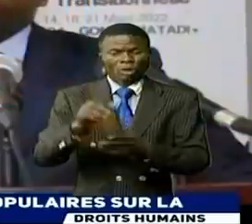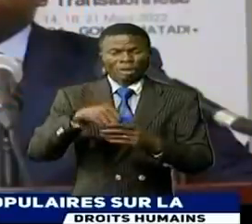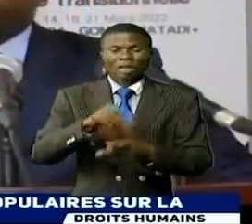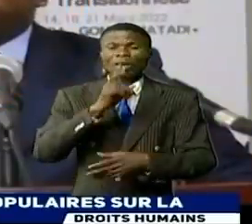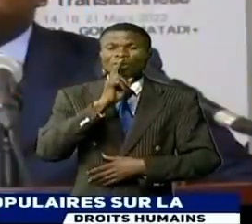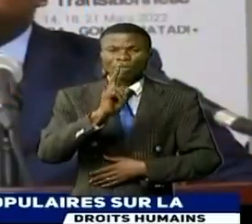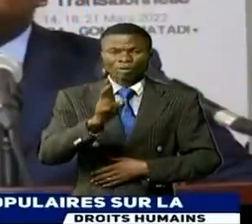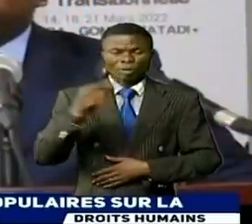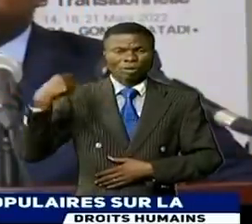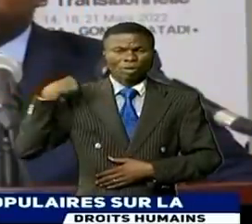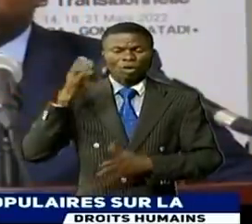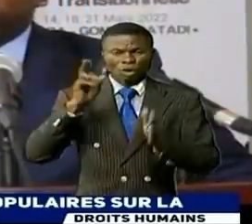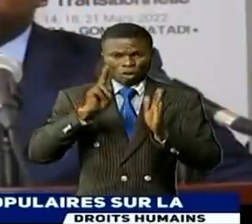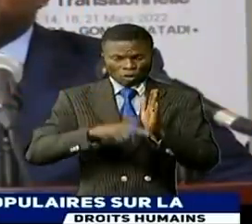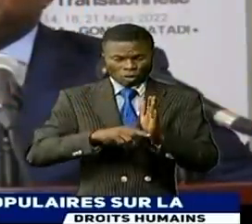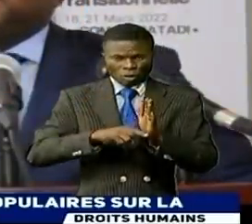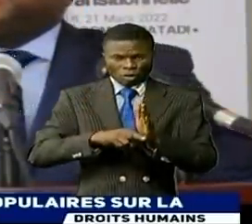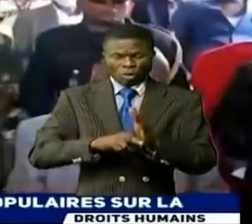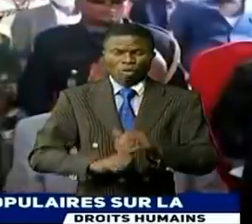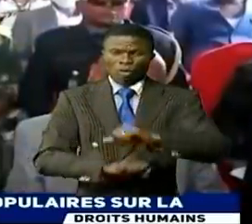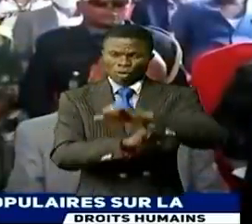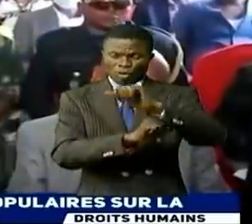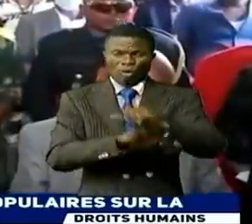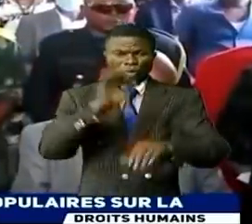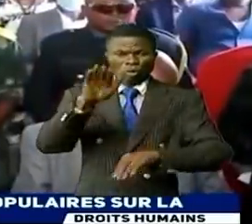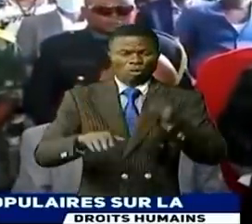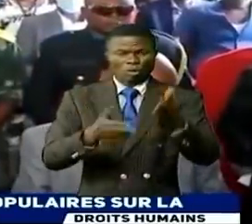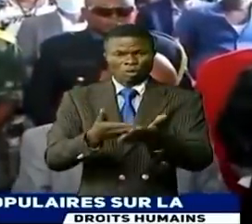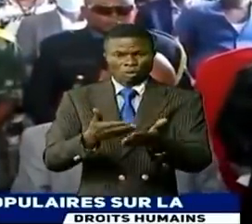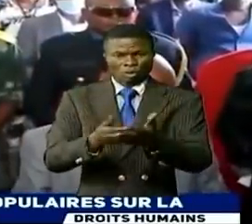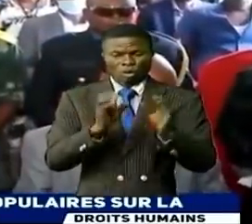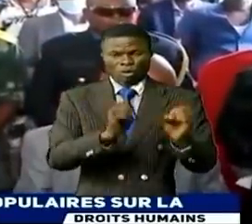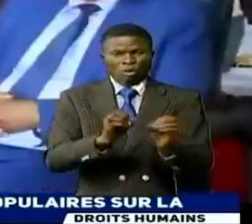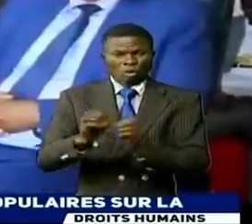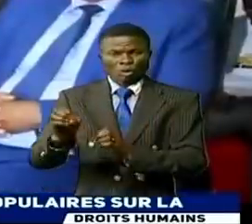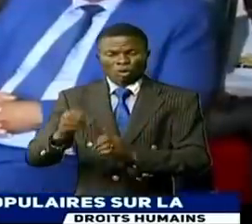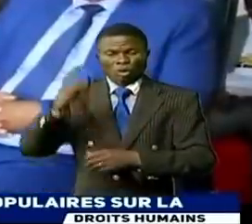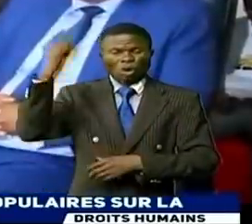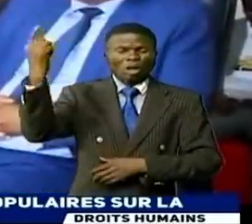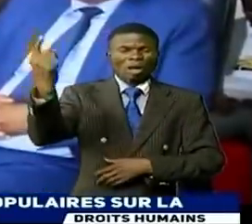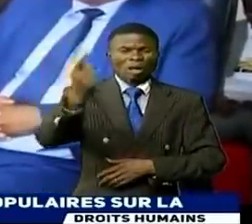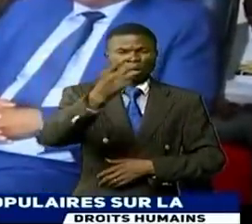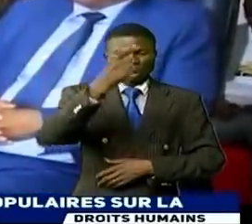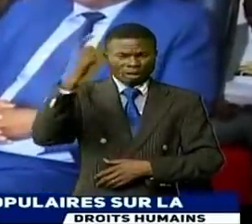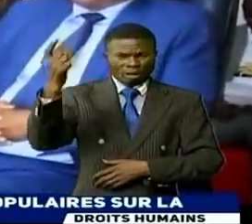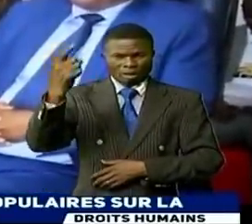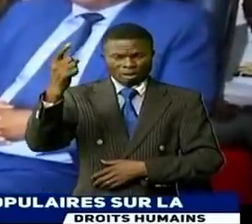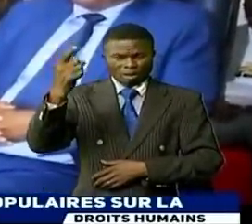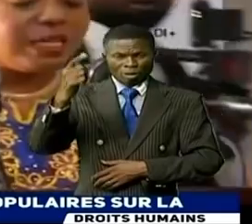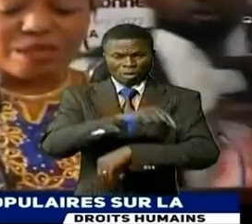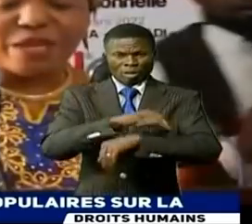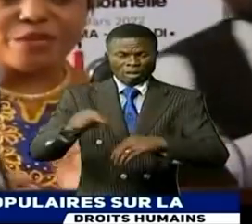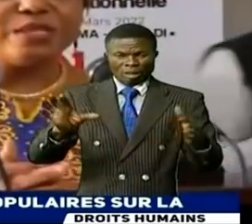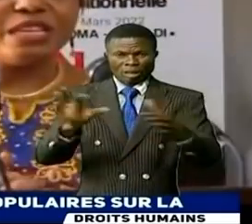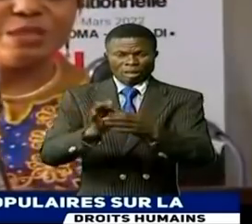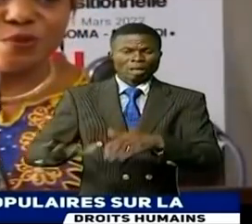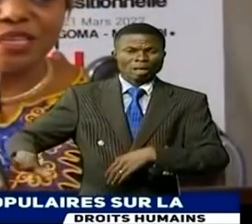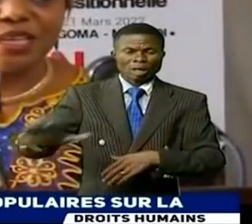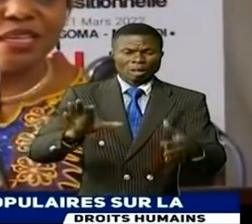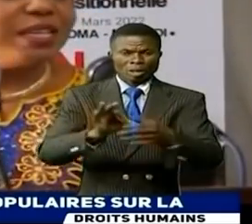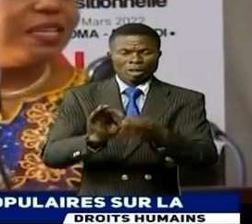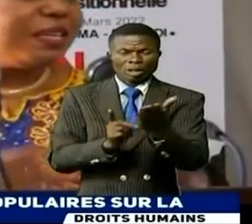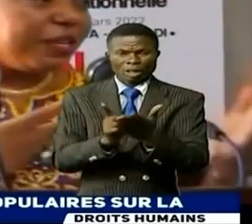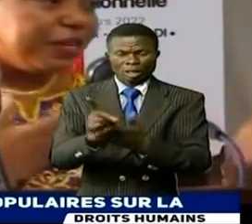Le gouvernement est accompagné dans cette démarche par les organisations internationales, dont le Bureau conjoint des Nations Unies pour le droit de